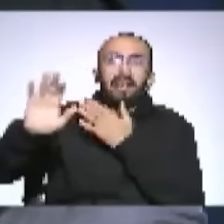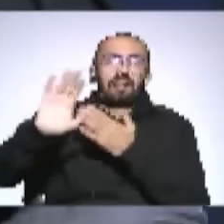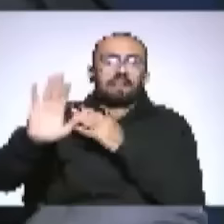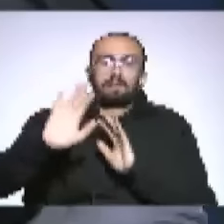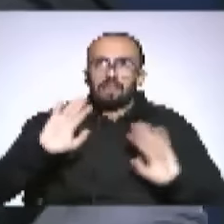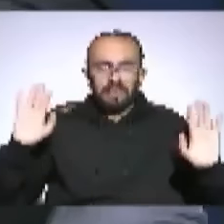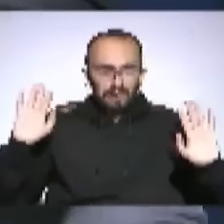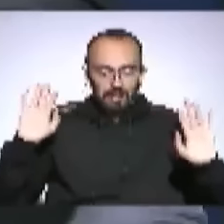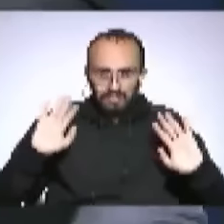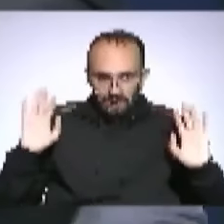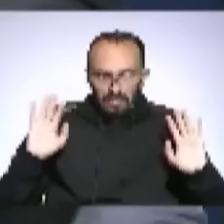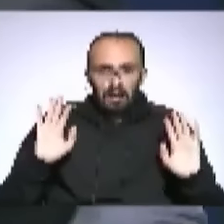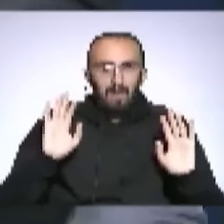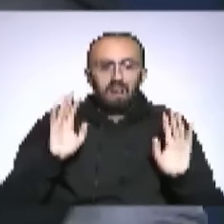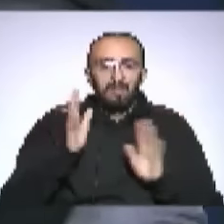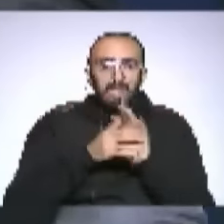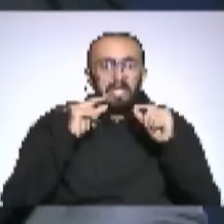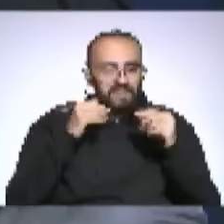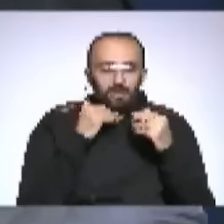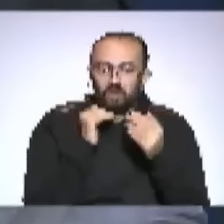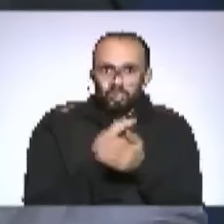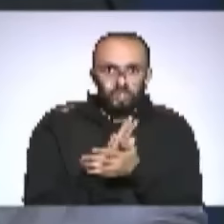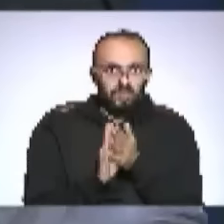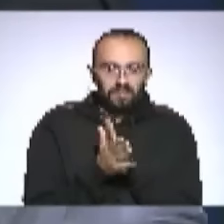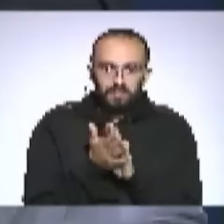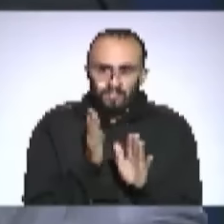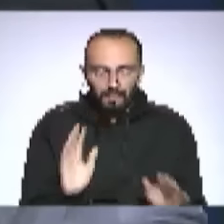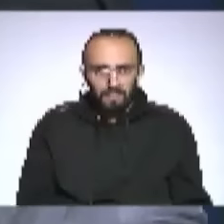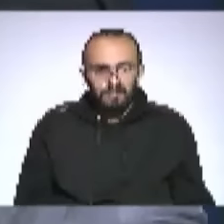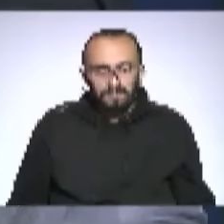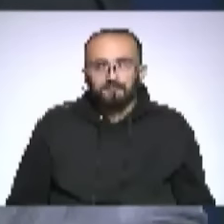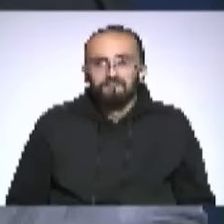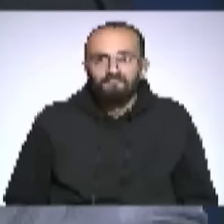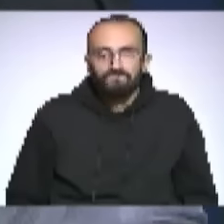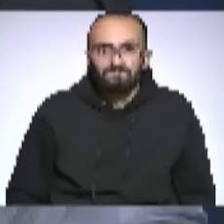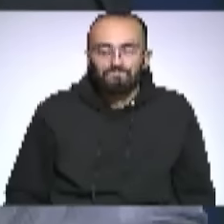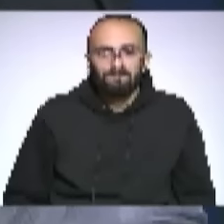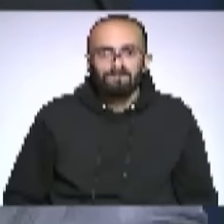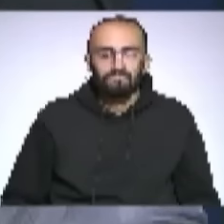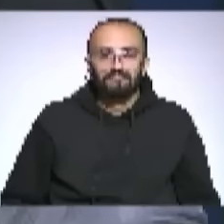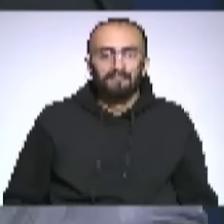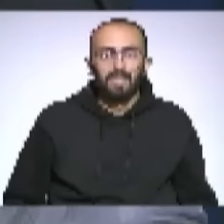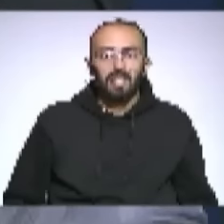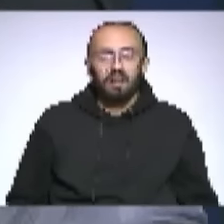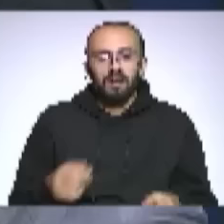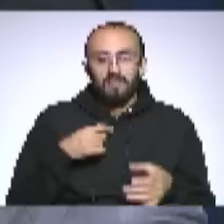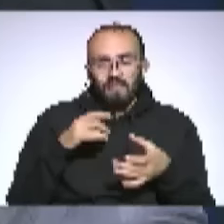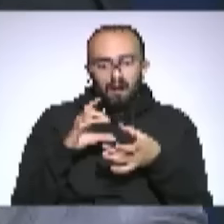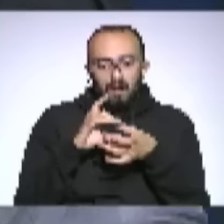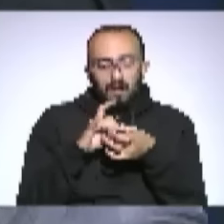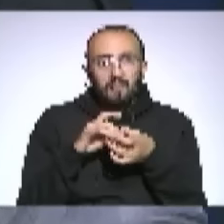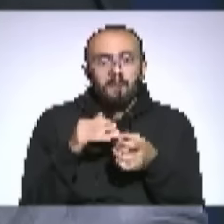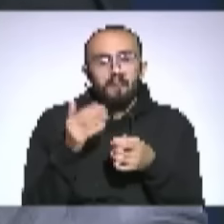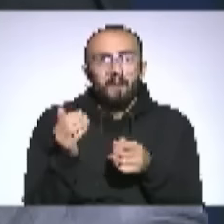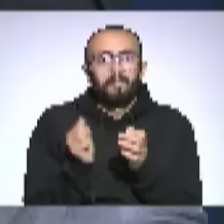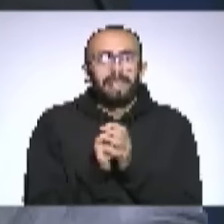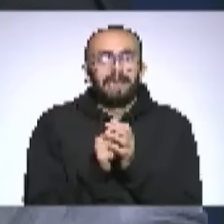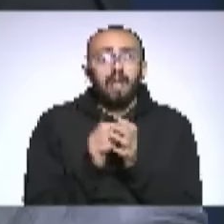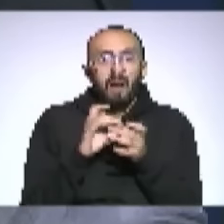حاجه لقيتها و هو يقول ان انا اعمل علاقه بره البيت